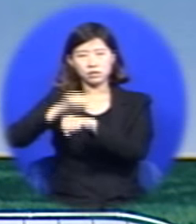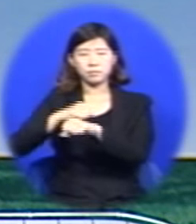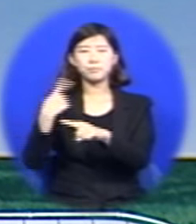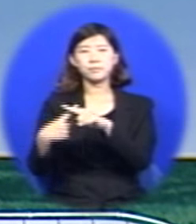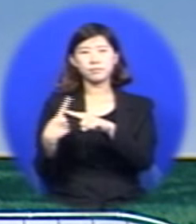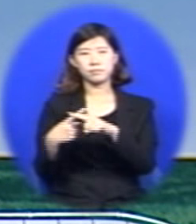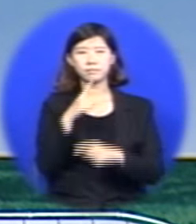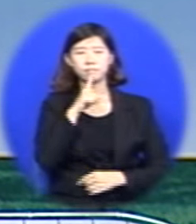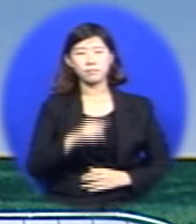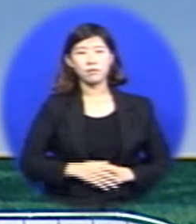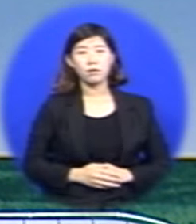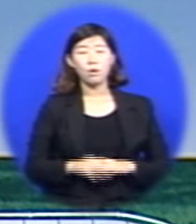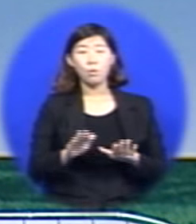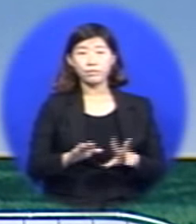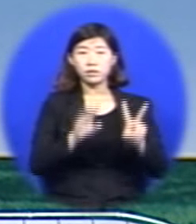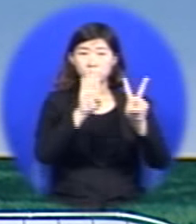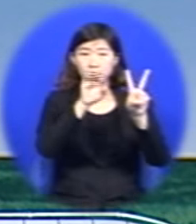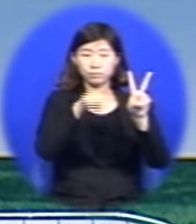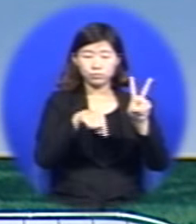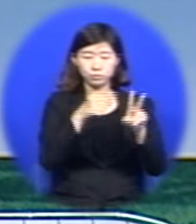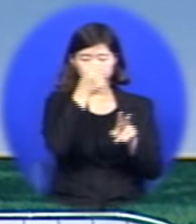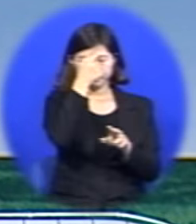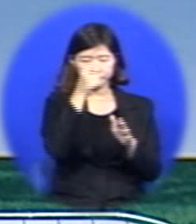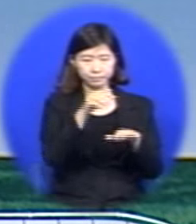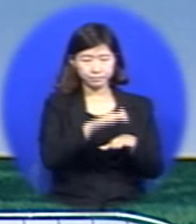2부 예배 끝나고 난 다음에 어느 한